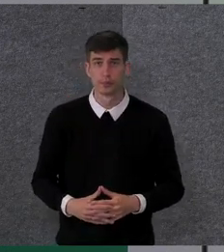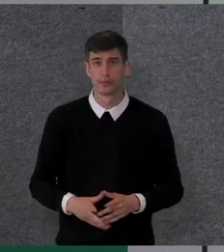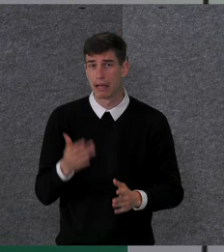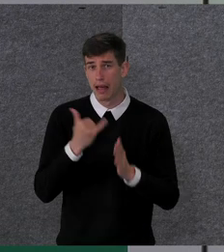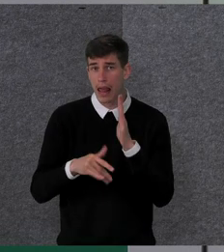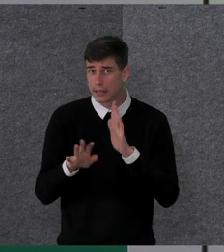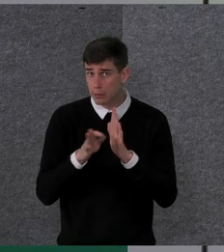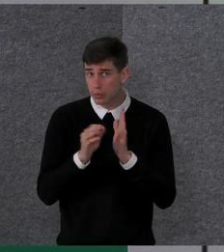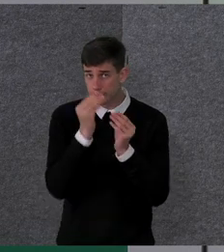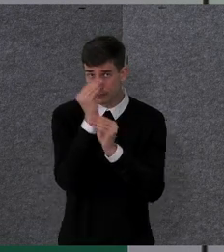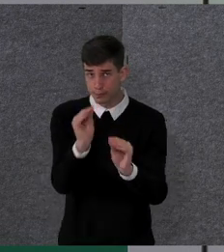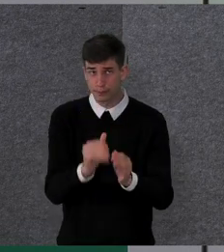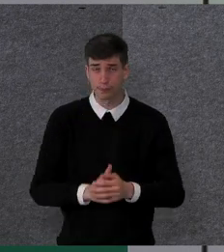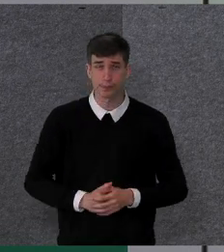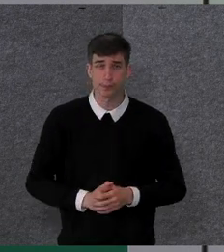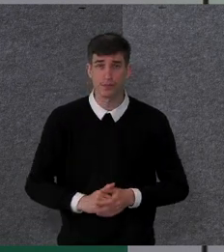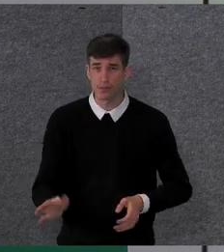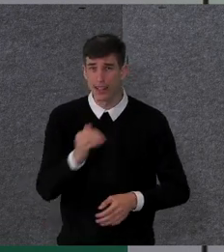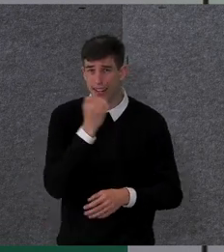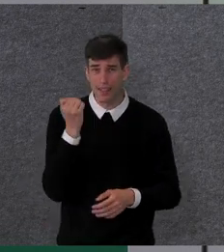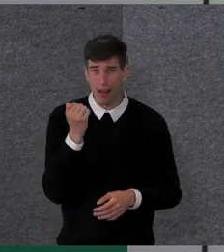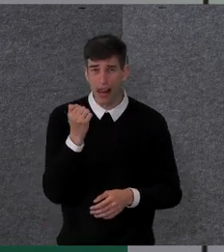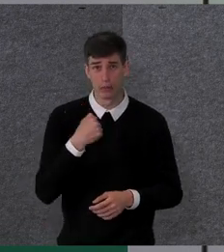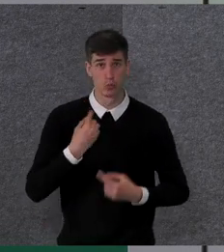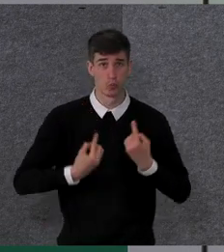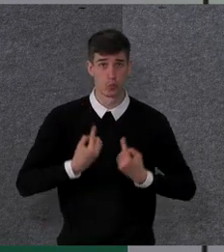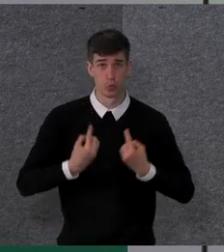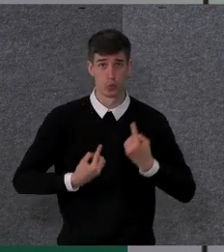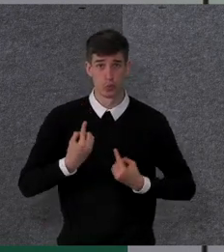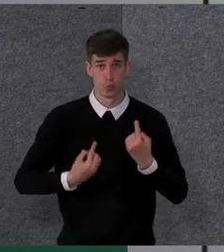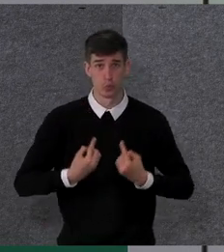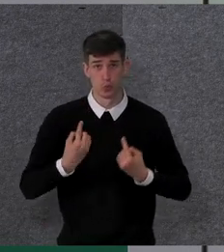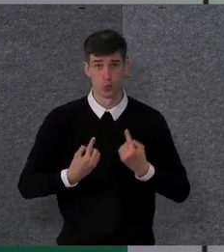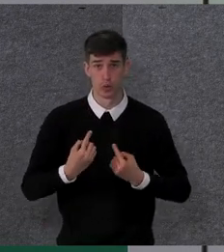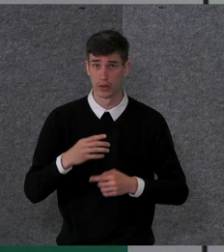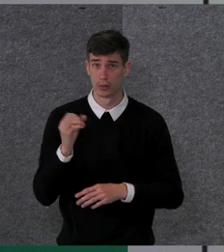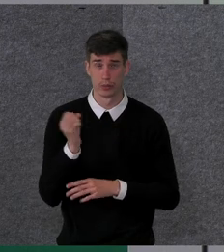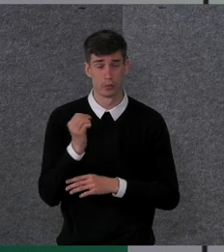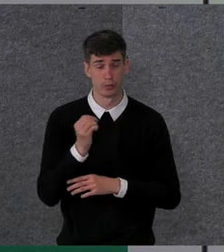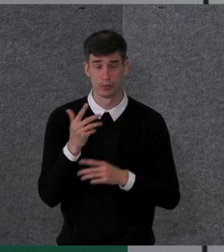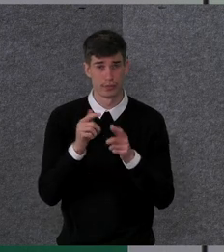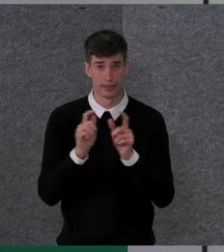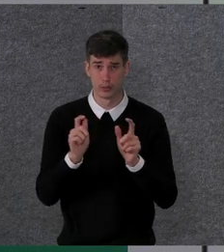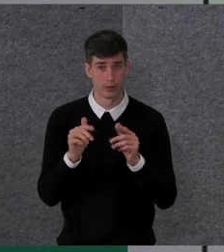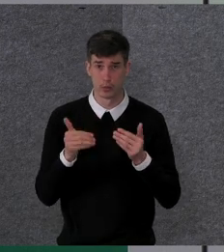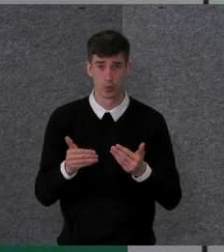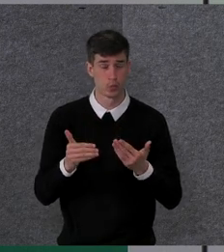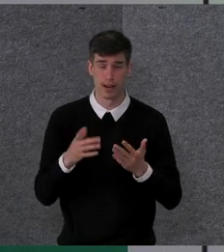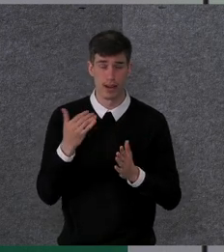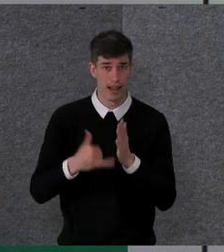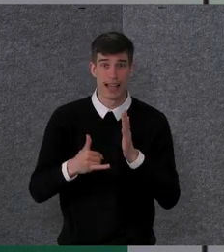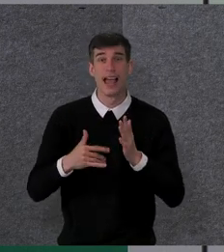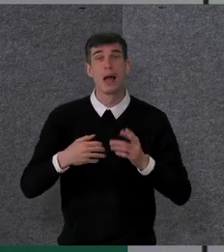lass mich noch eins sagen, der Einsatz von Gewalt, der ist für uns Grüne immer die Ultima Ratio. Und uns ist auch klar, dass